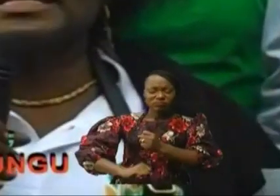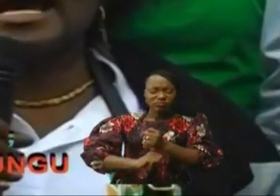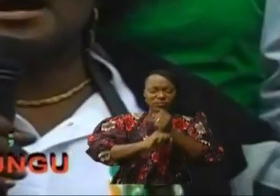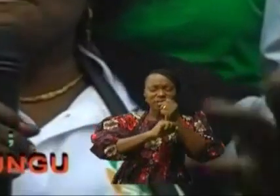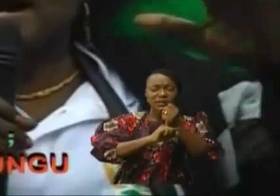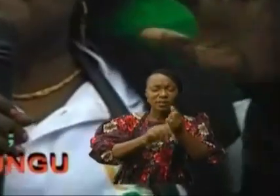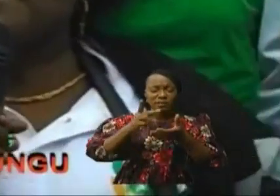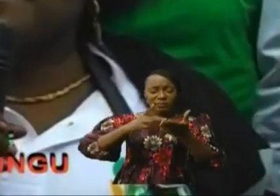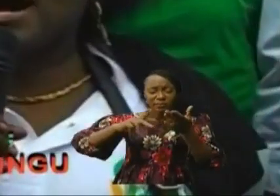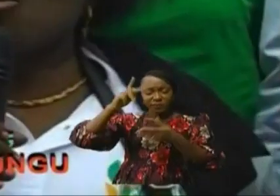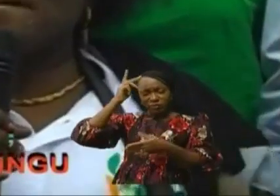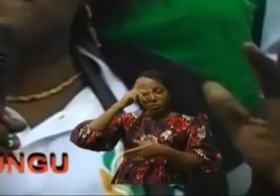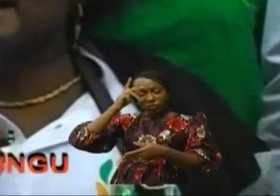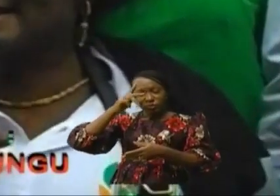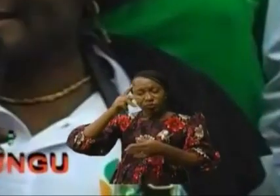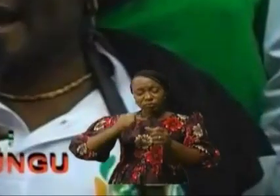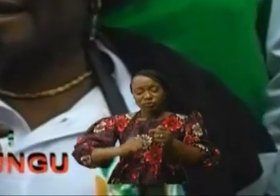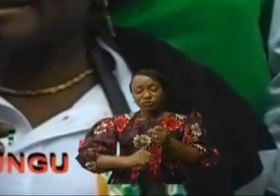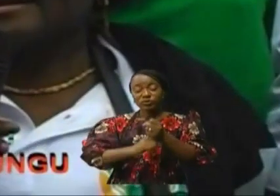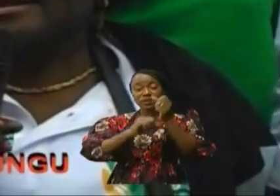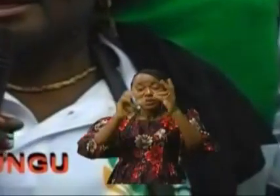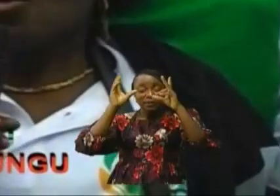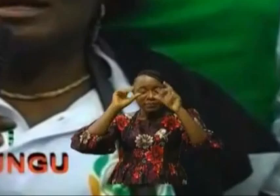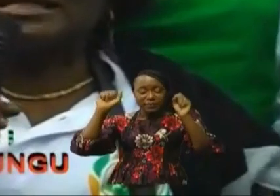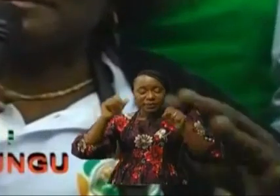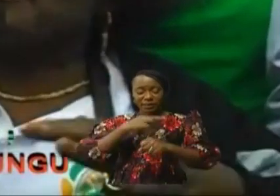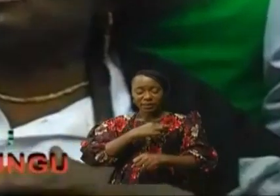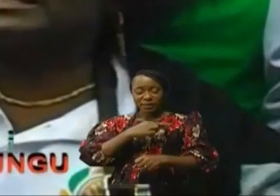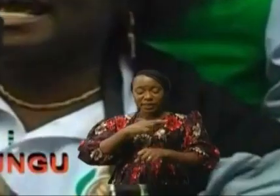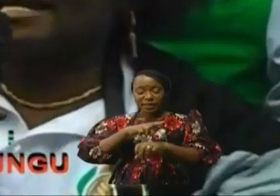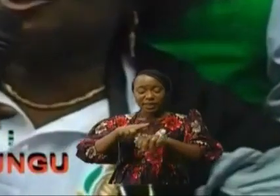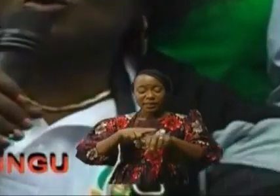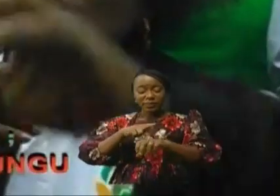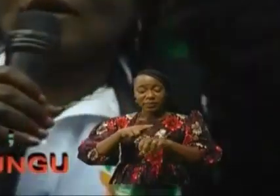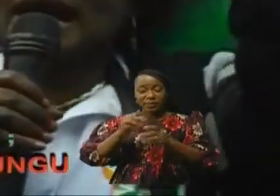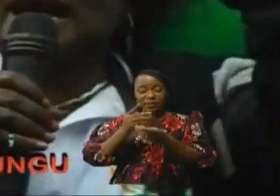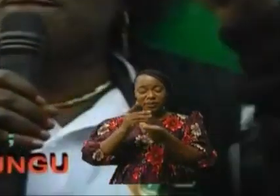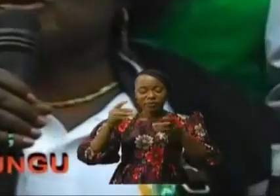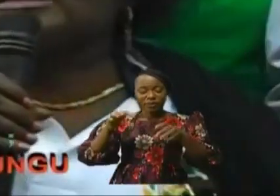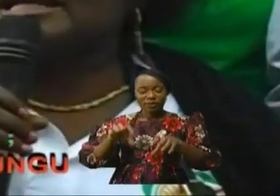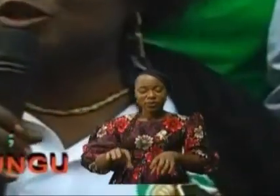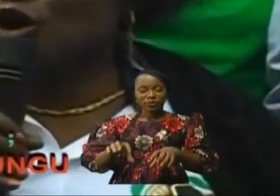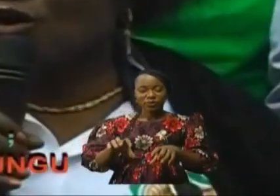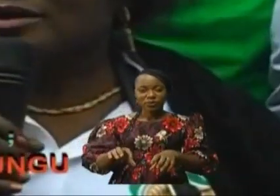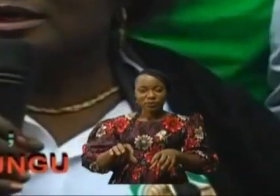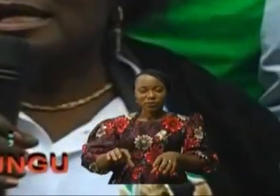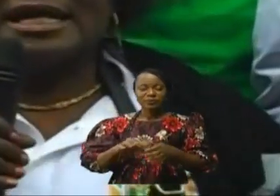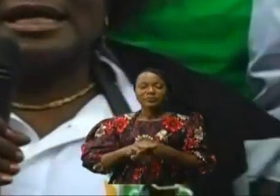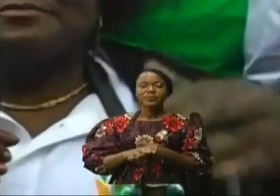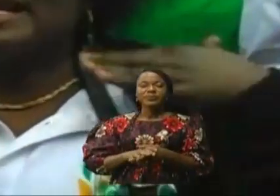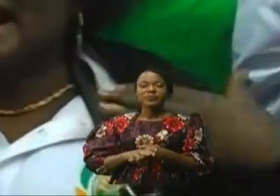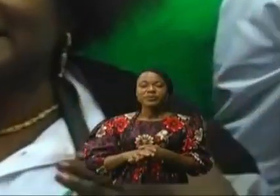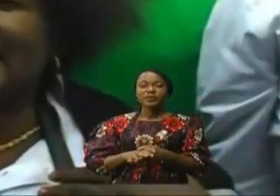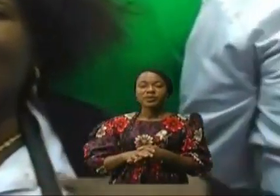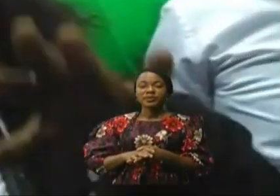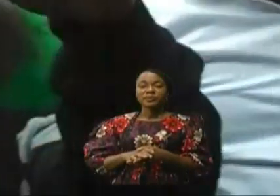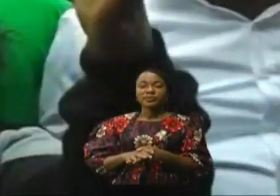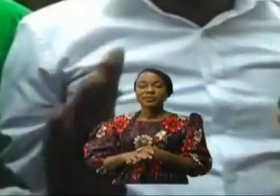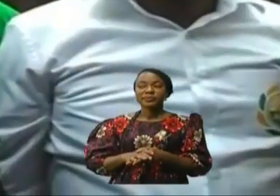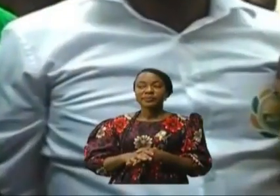afin de soutenir le président de la République démocratique du Congo, Félix Antoine Tshisekedi